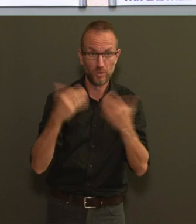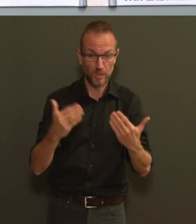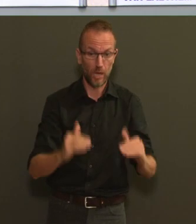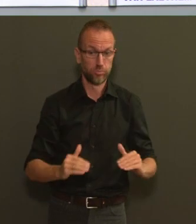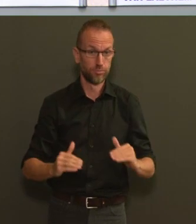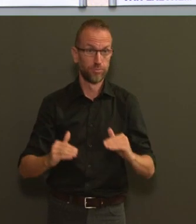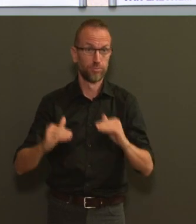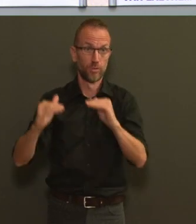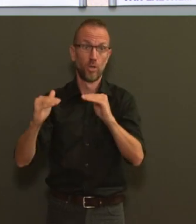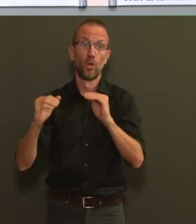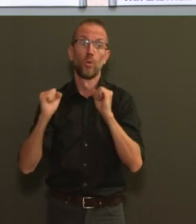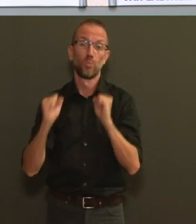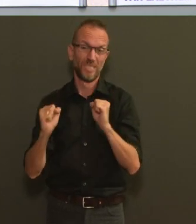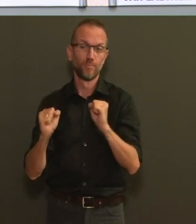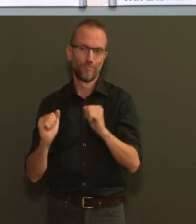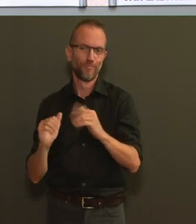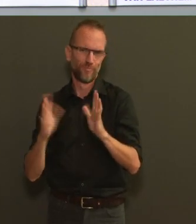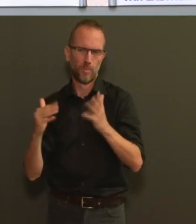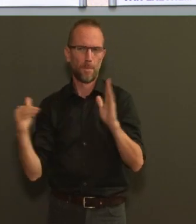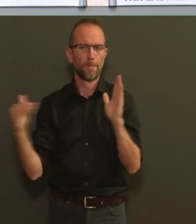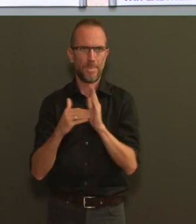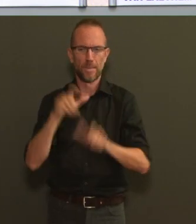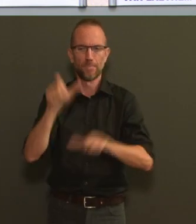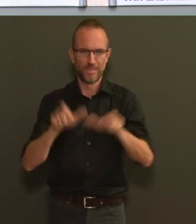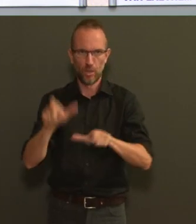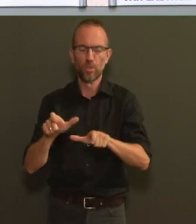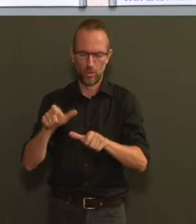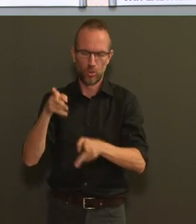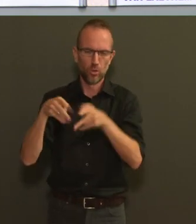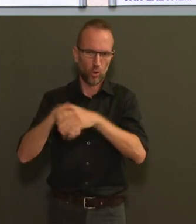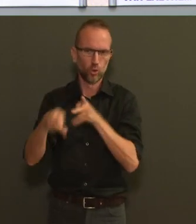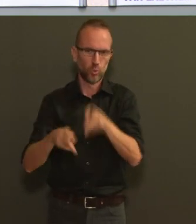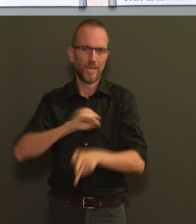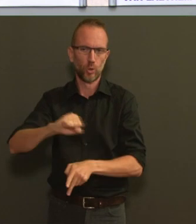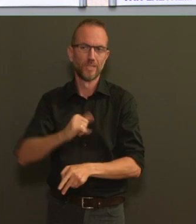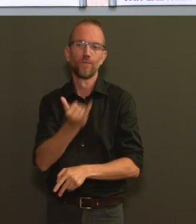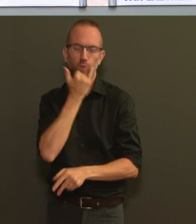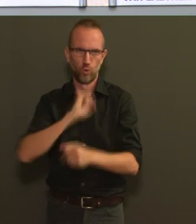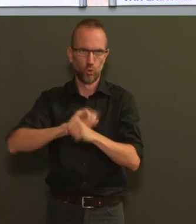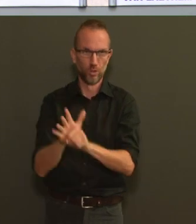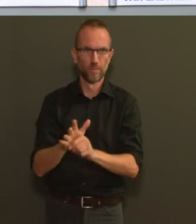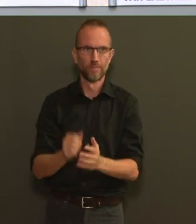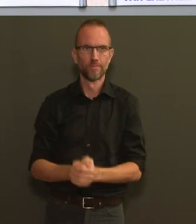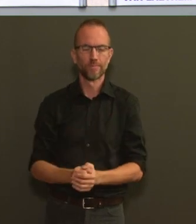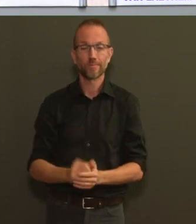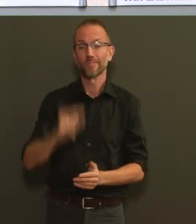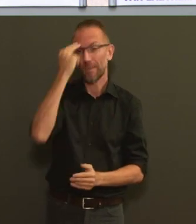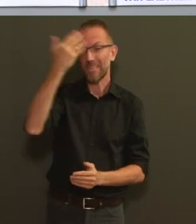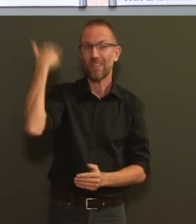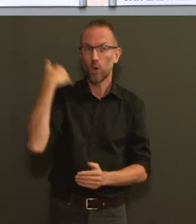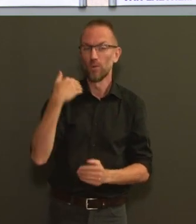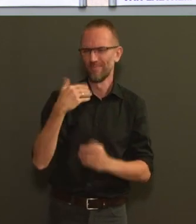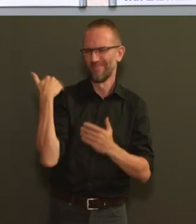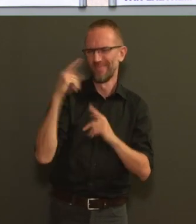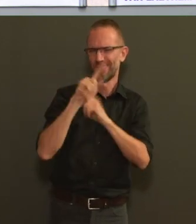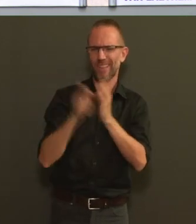l'ordre de 1000 patients dans les soins intensifs. Je vous rappelle que nous avions atteint à peu près 1250 patients durant la